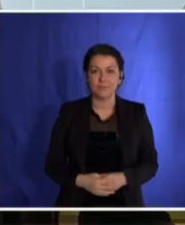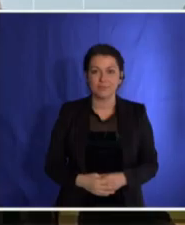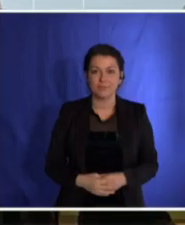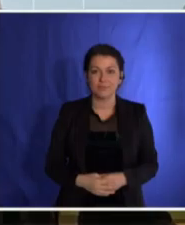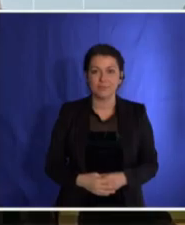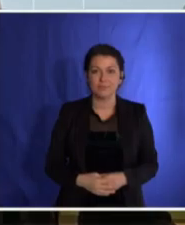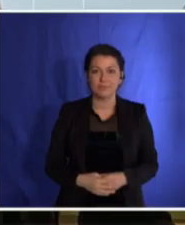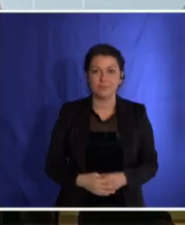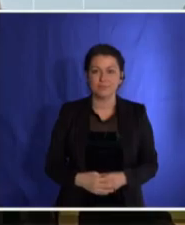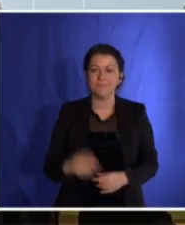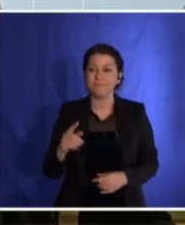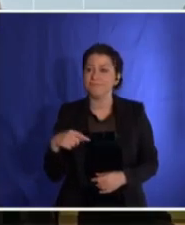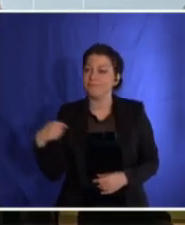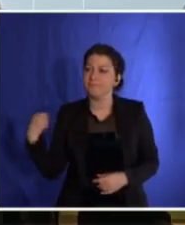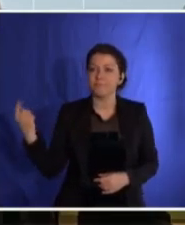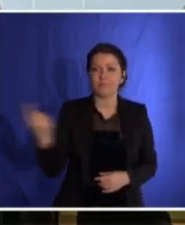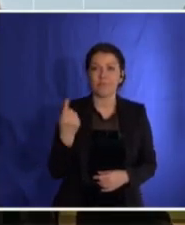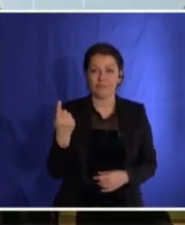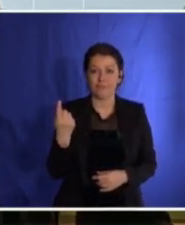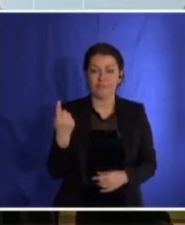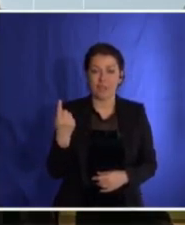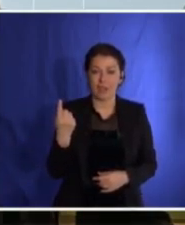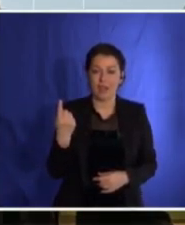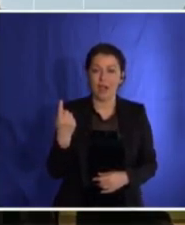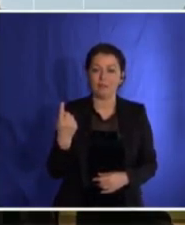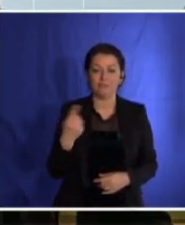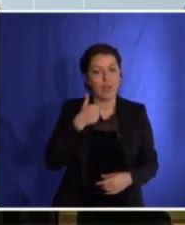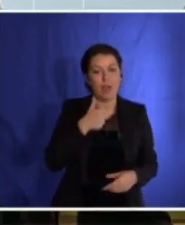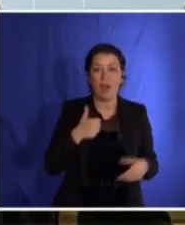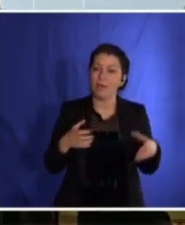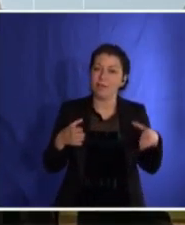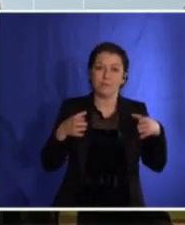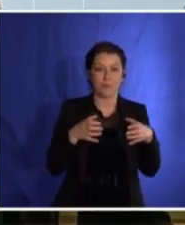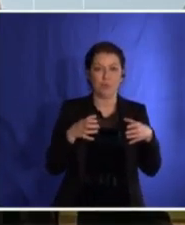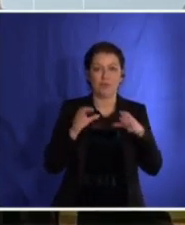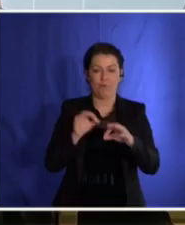Wir sind ein Bund für Niederösterreich.